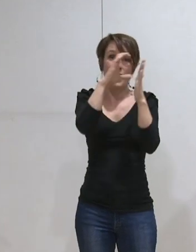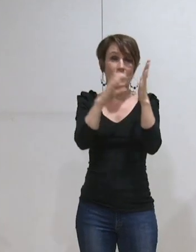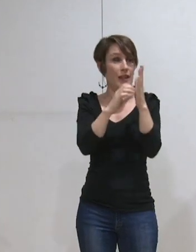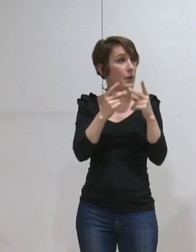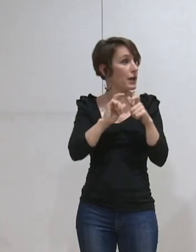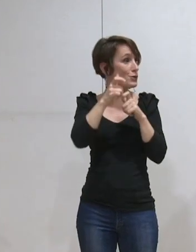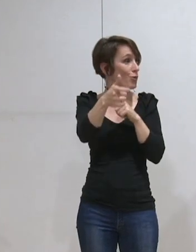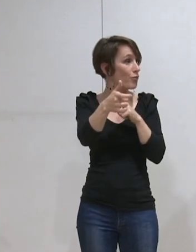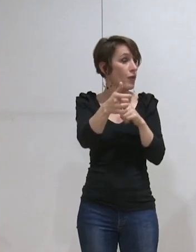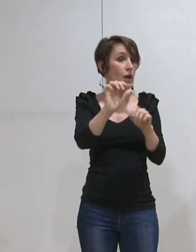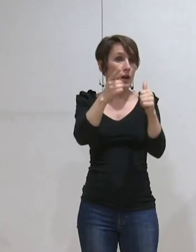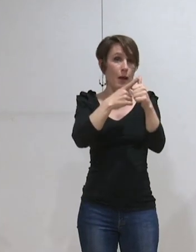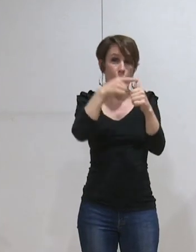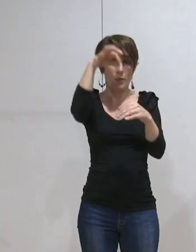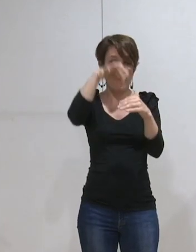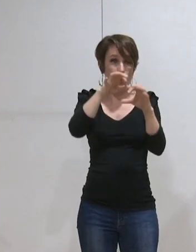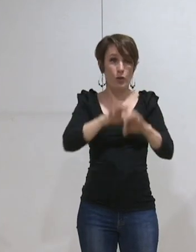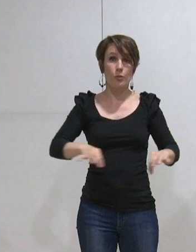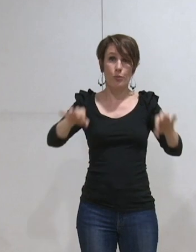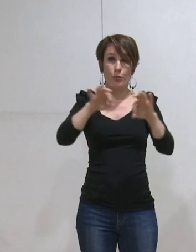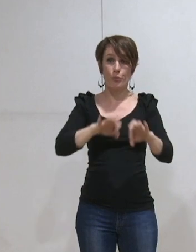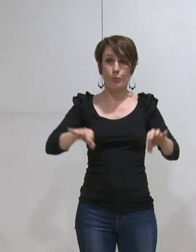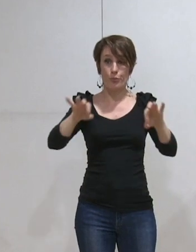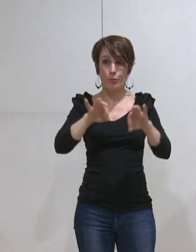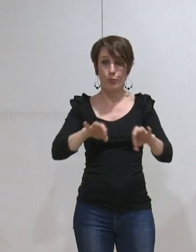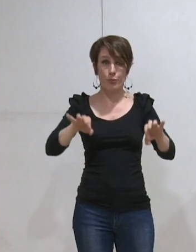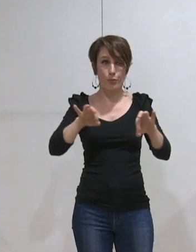n'a pas de vote il s'agit du rendu acte